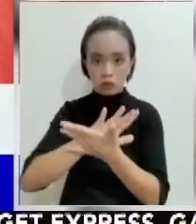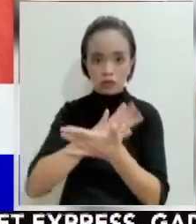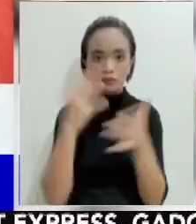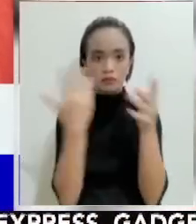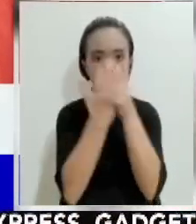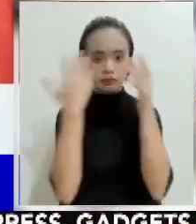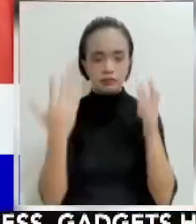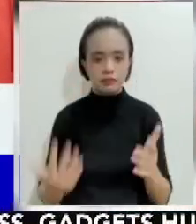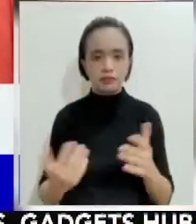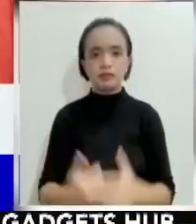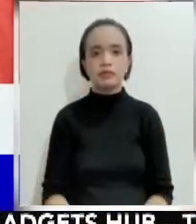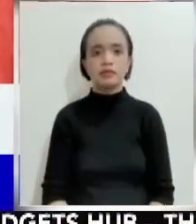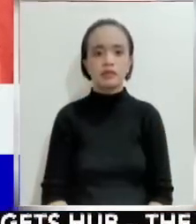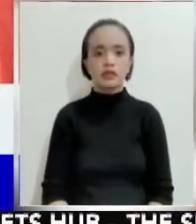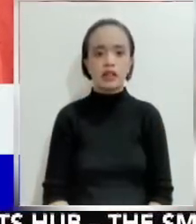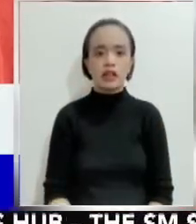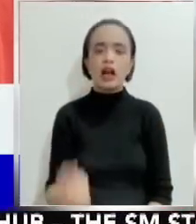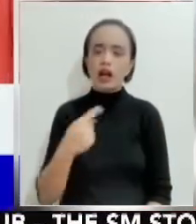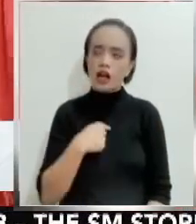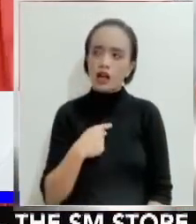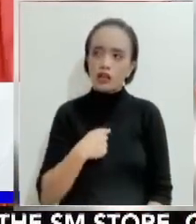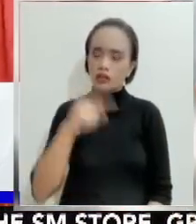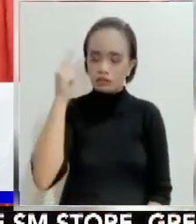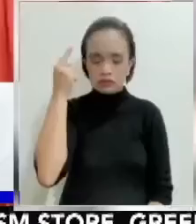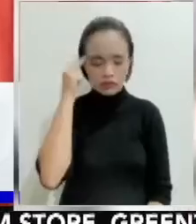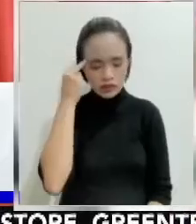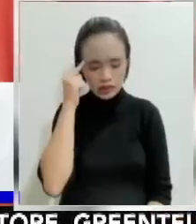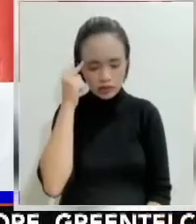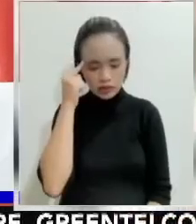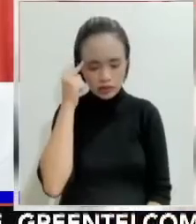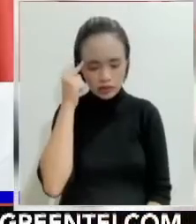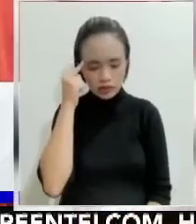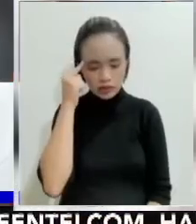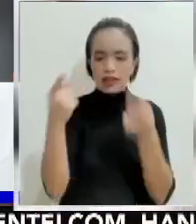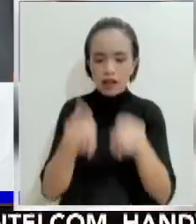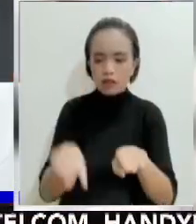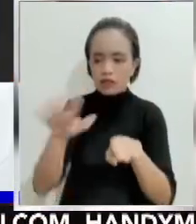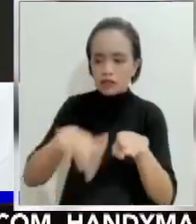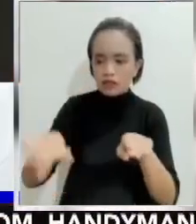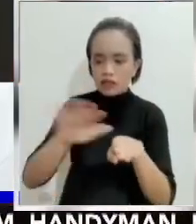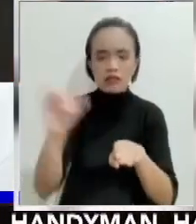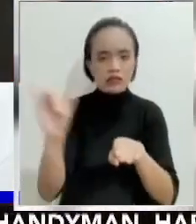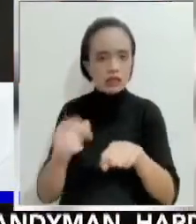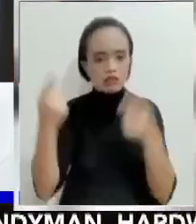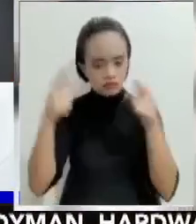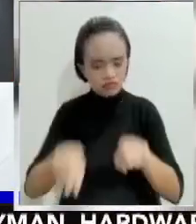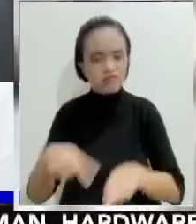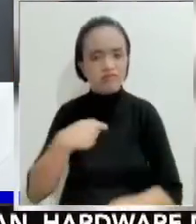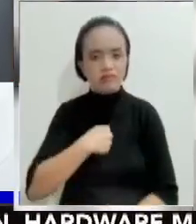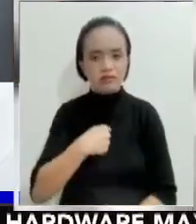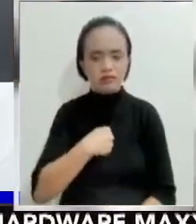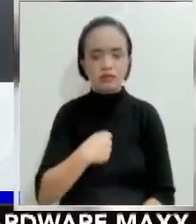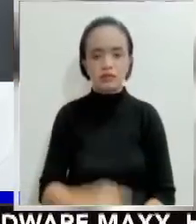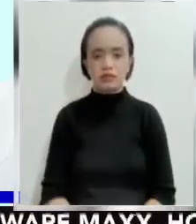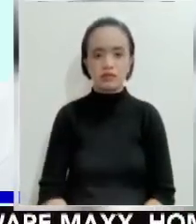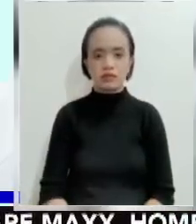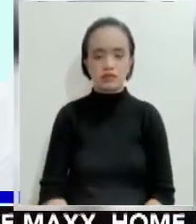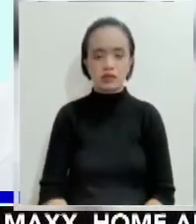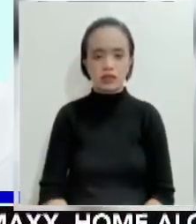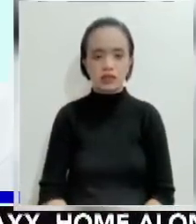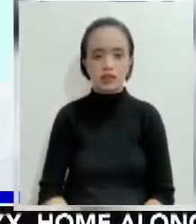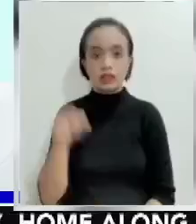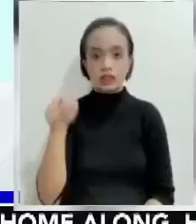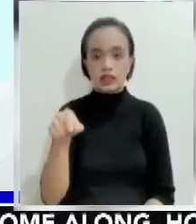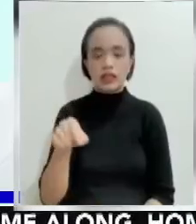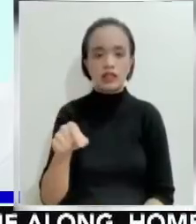Dahil iniisip ko na yung nangyayari sa kanila, pwedeng mangyari sa akin. Nagtatrabaho bilang isang overlee si Tiaga sa